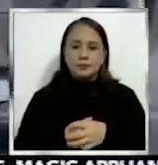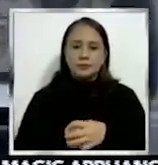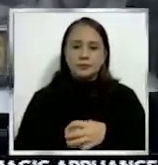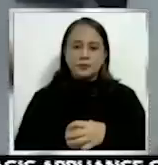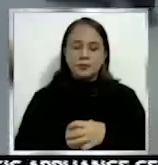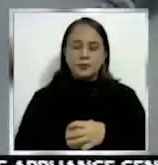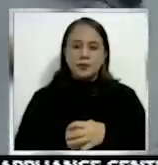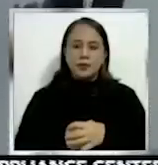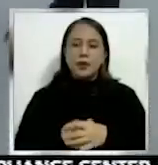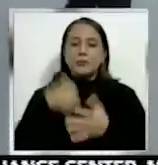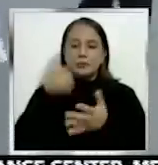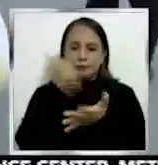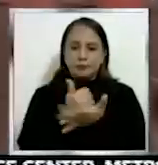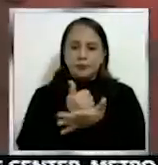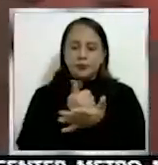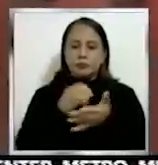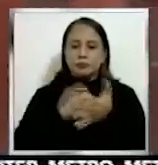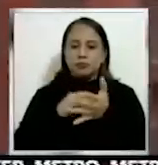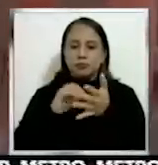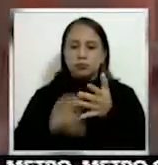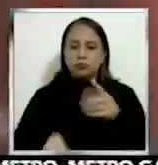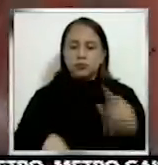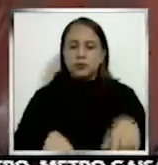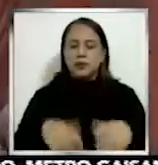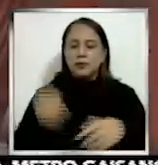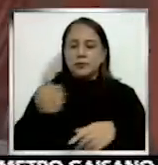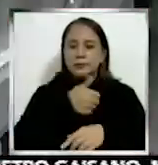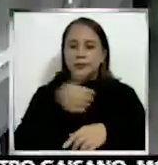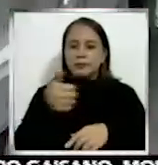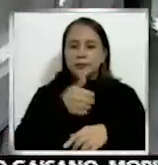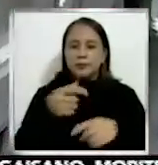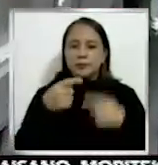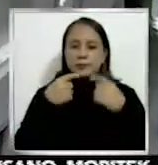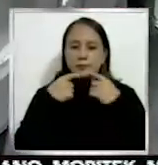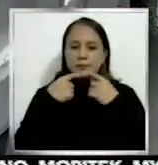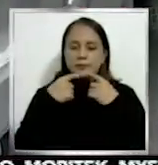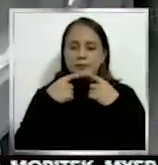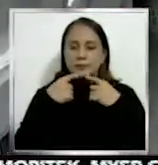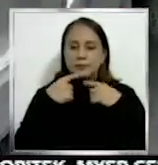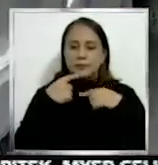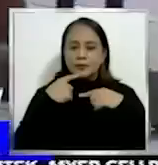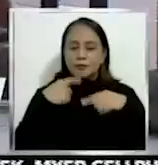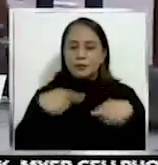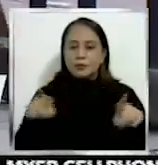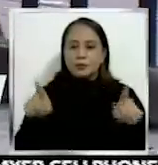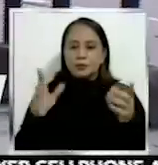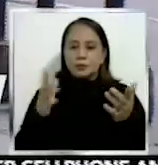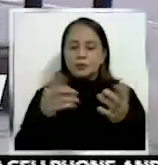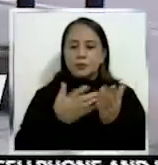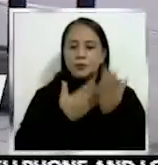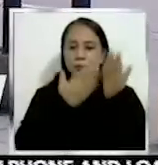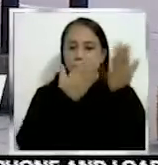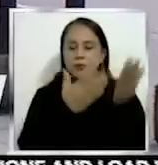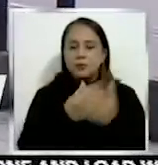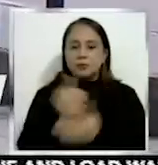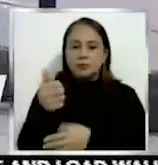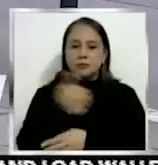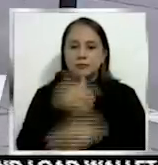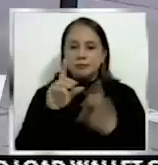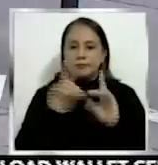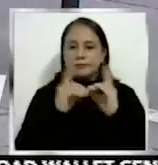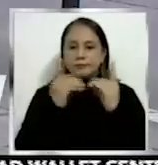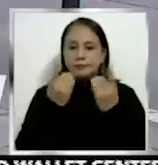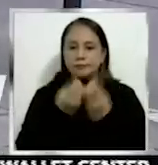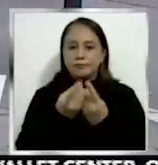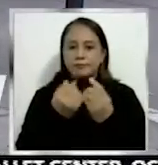Aprobado na ang diskwento sa pasahe ng ilang pampublikong sasakyan at alinsunod sa rekomendasyon ng Transportation Department, ibabalik